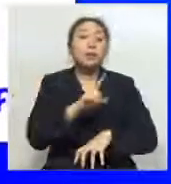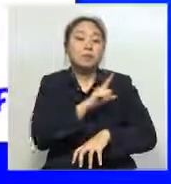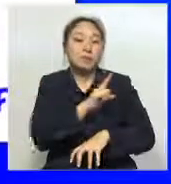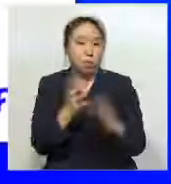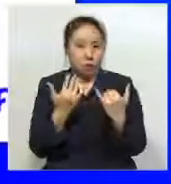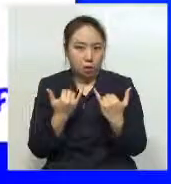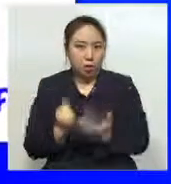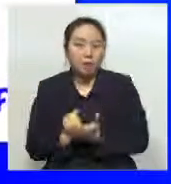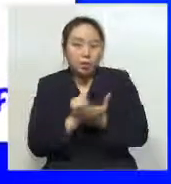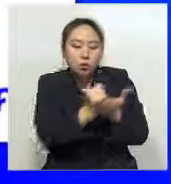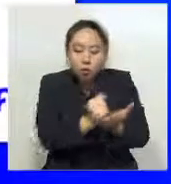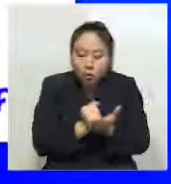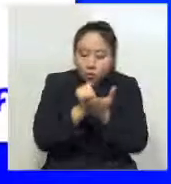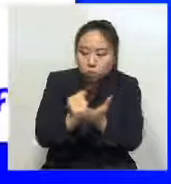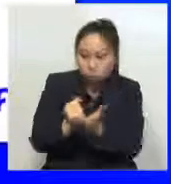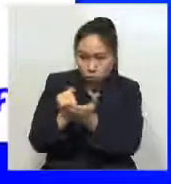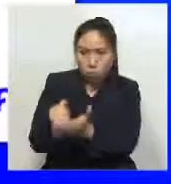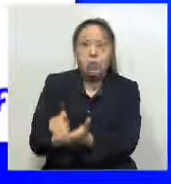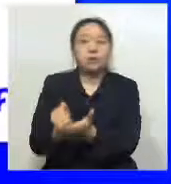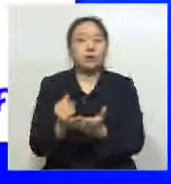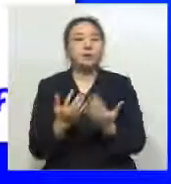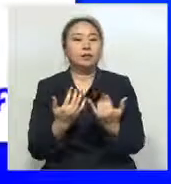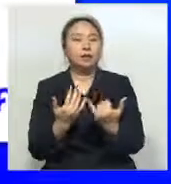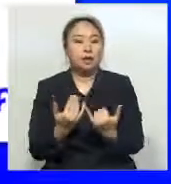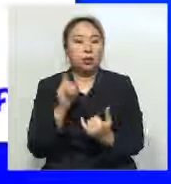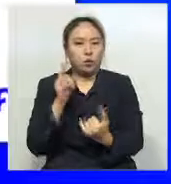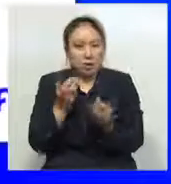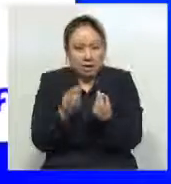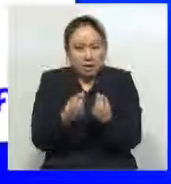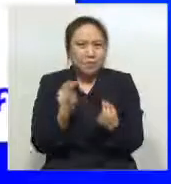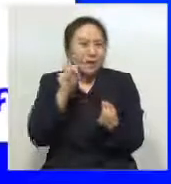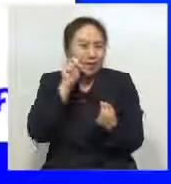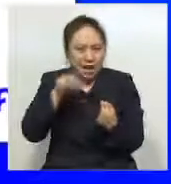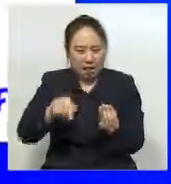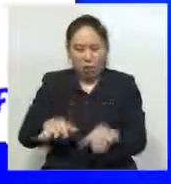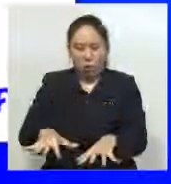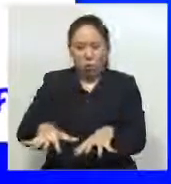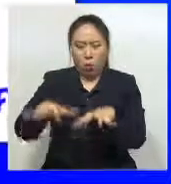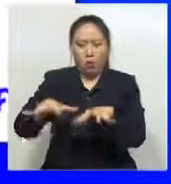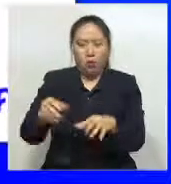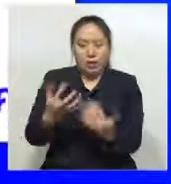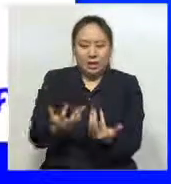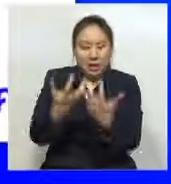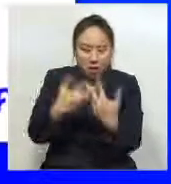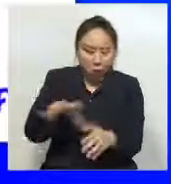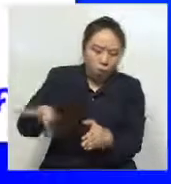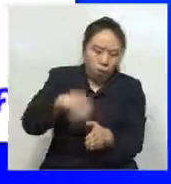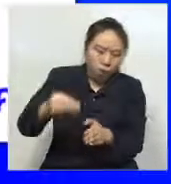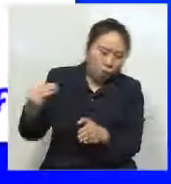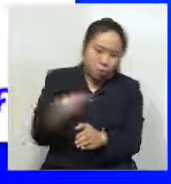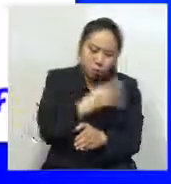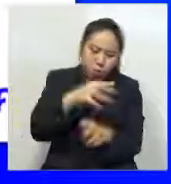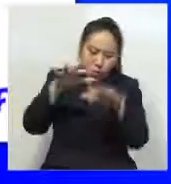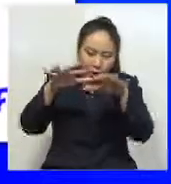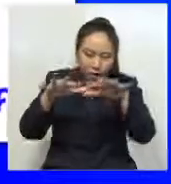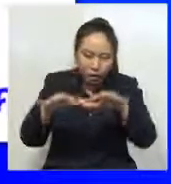อนนี้เขาเข้าไปช่วยเหลือผู้ประสบภัยและในขณะเดียวกันก็ต้องเร่งระบายน้ำออกจากพื้นที่น้ำท่วมขังเพื่อที่จะคลี่คลาย